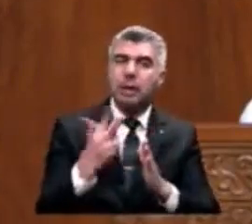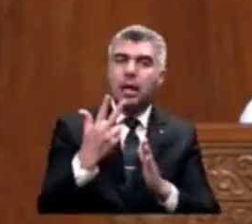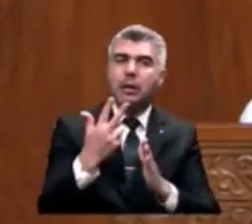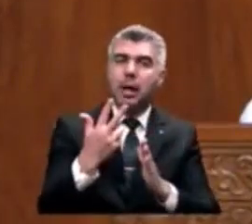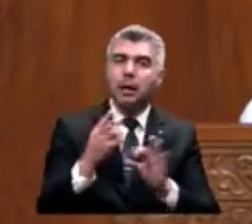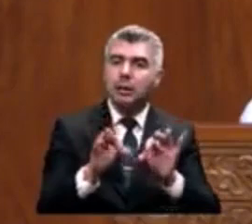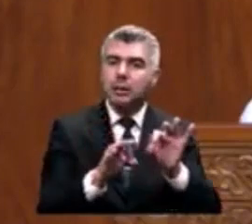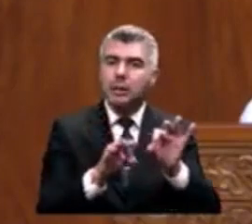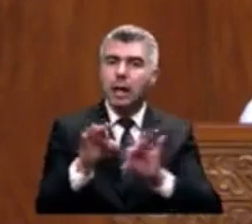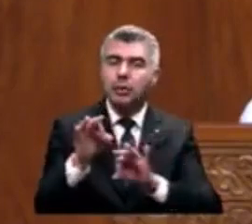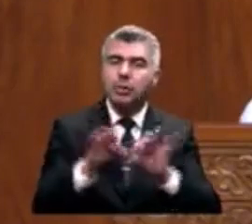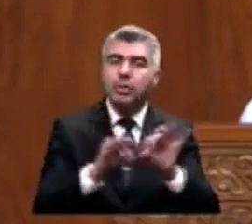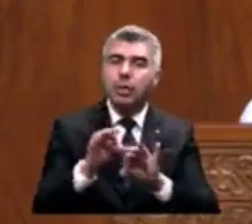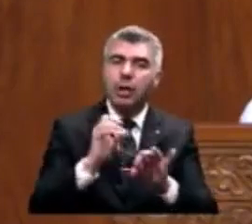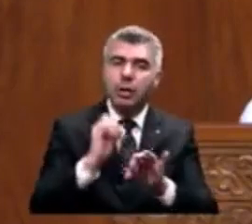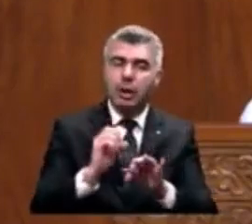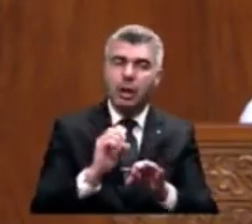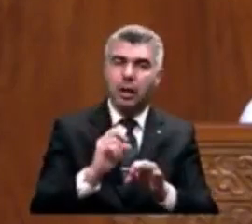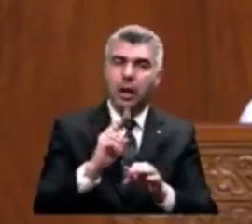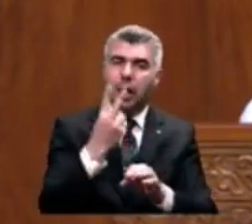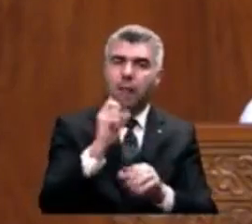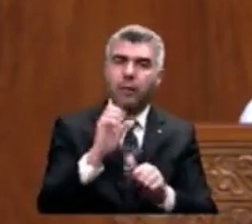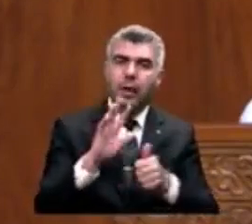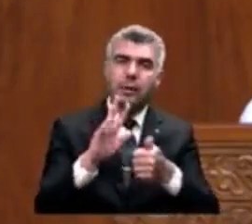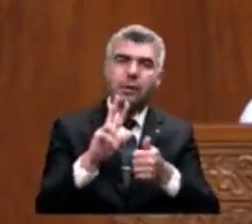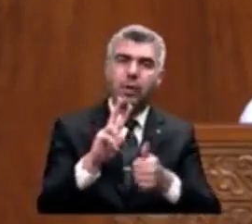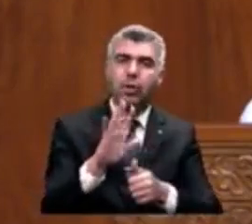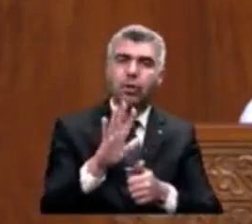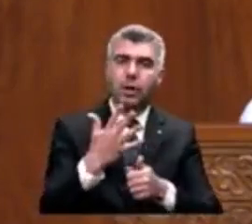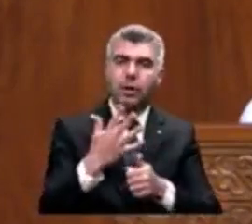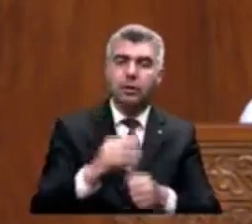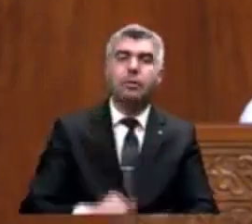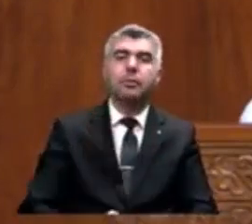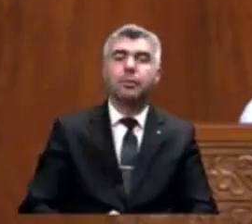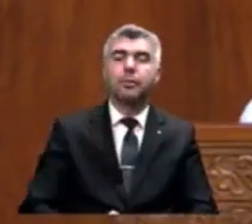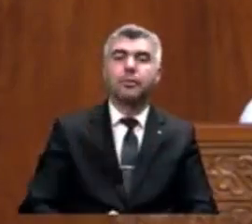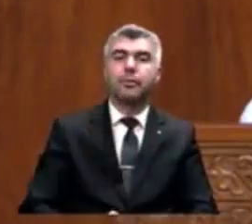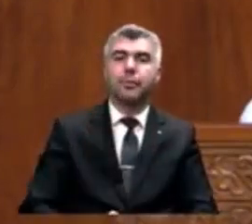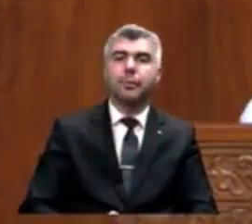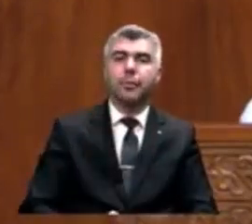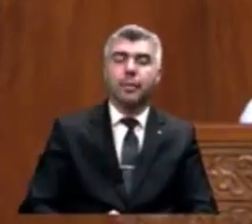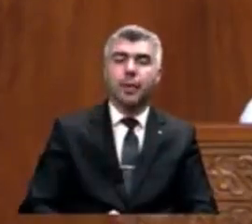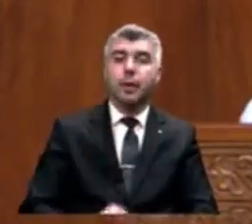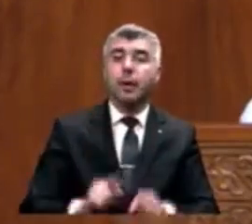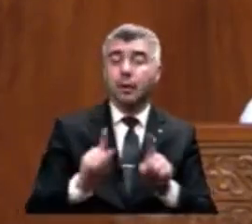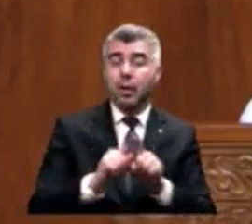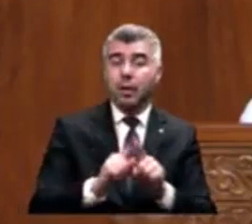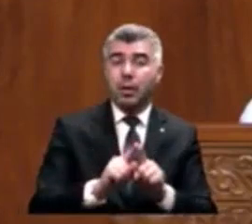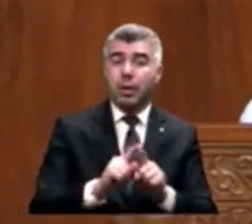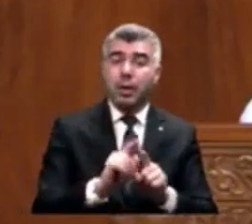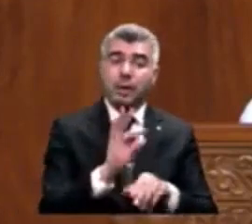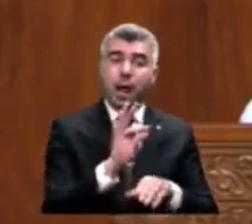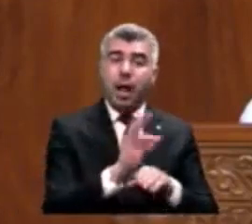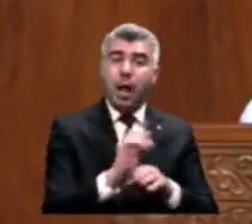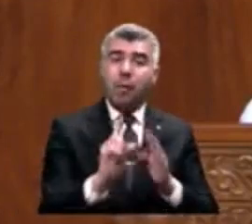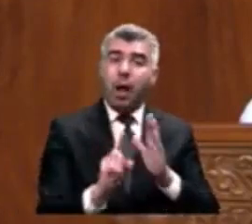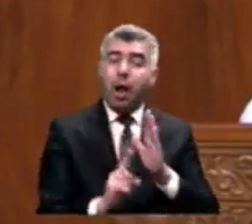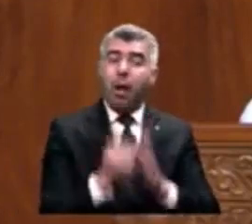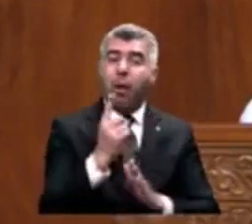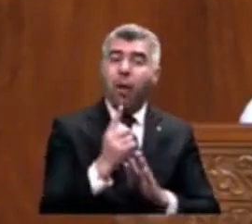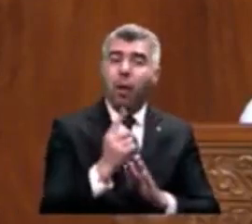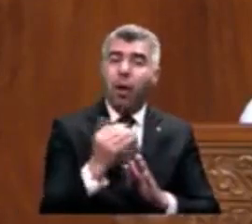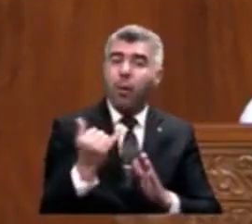استراتيجية في أفق سنة 2026، تركز على تعلمات الأساس